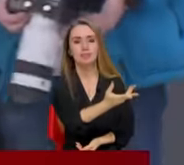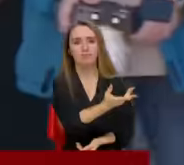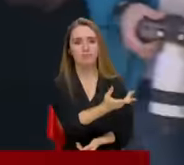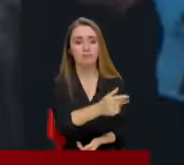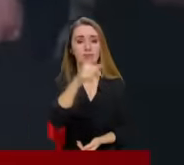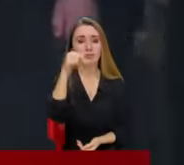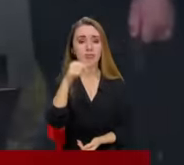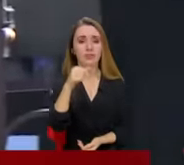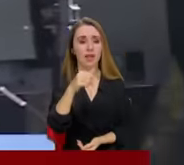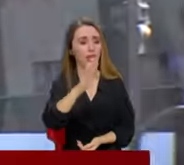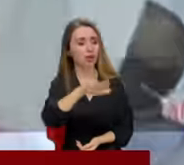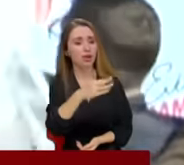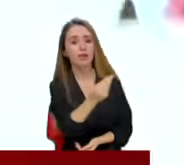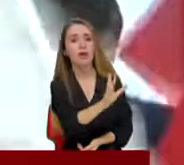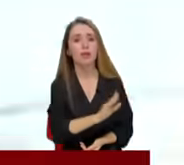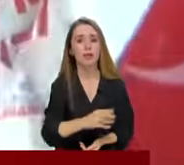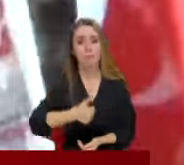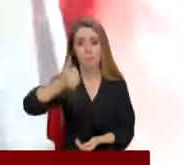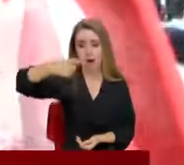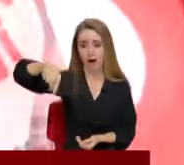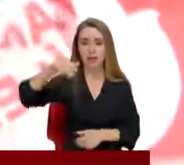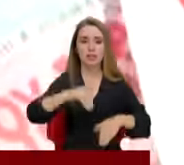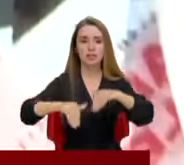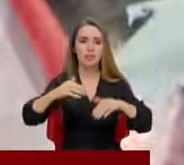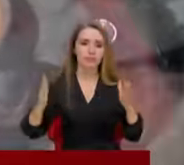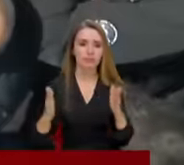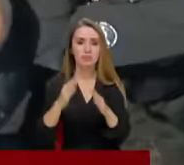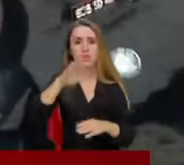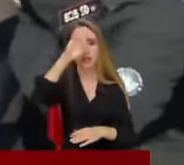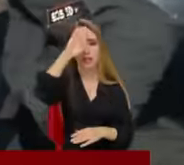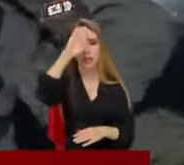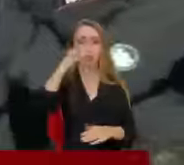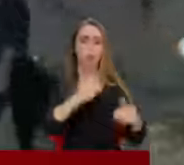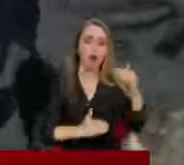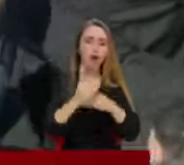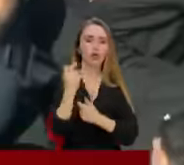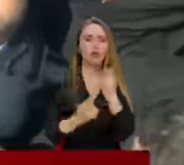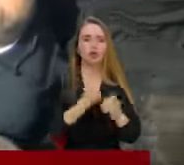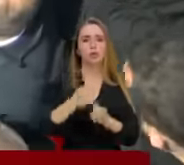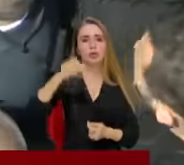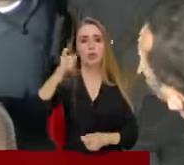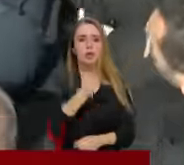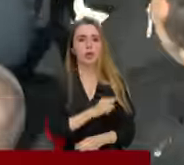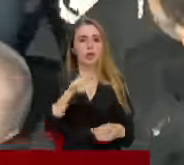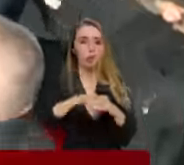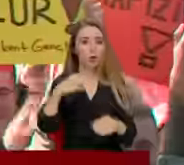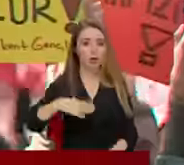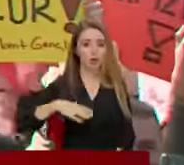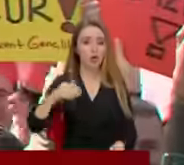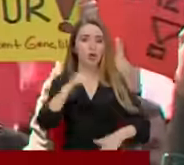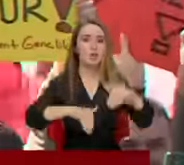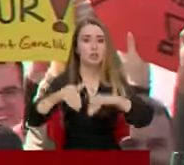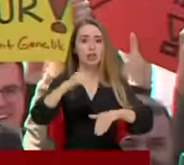Ya bu kadar küçük düşürmeyin. Bakanların seçime bir hafta kala İstanbul'da artan mesaisi ve AK Parti'nin adayına oy istemesi